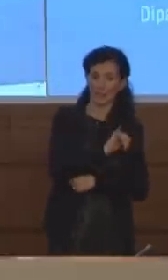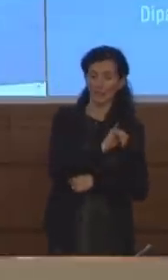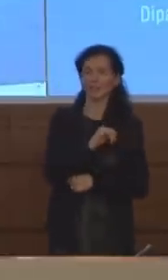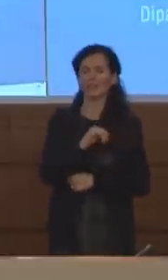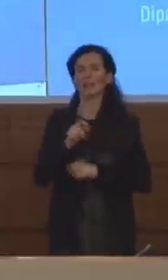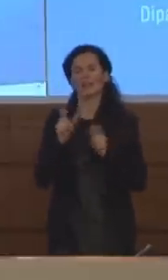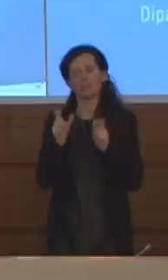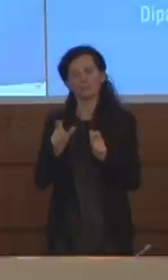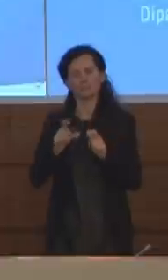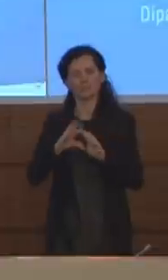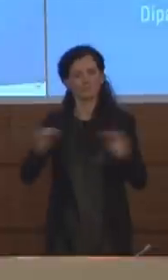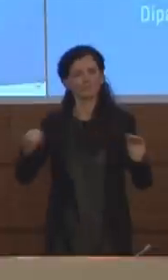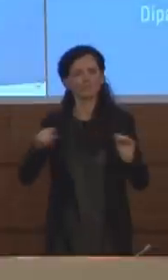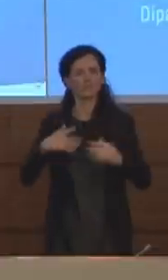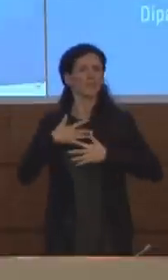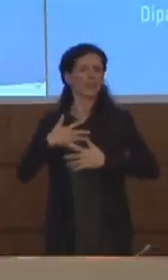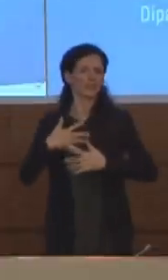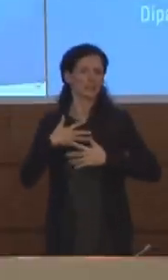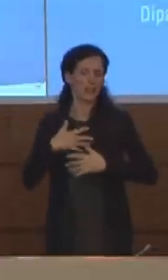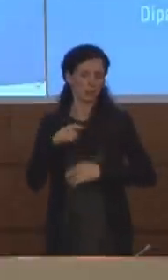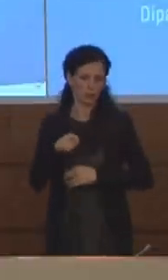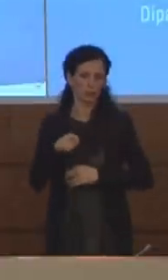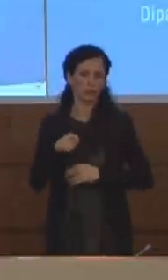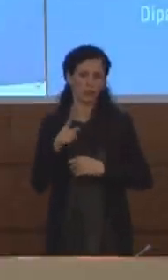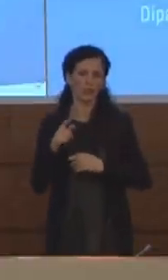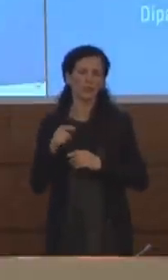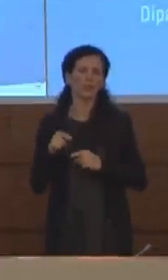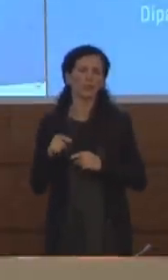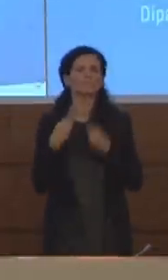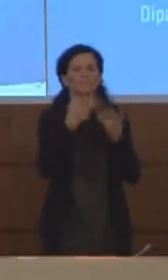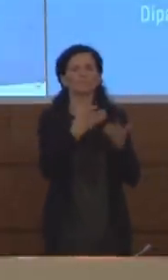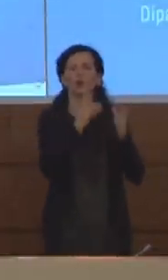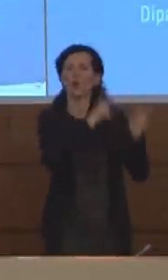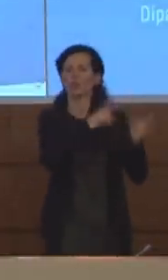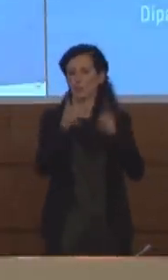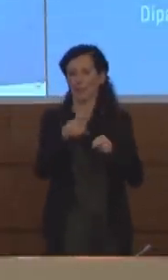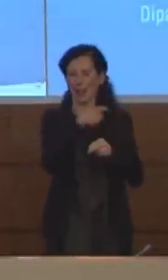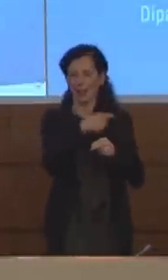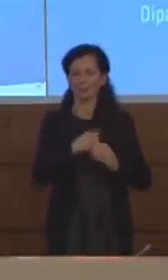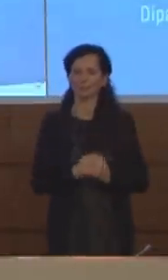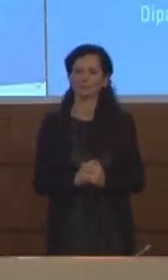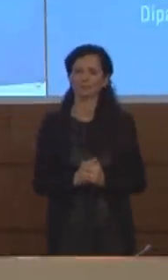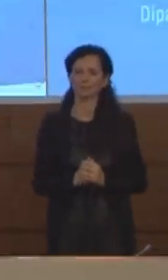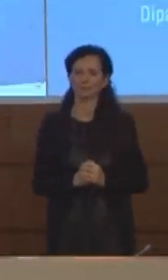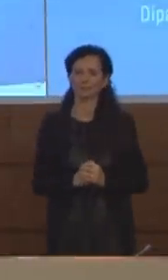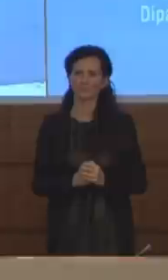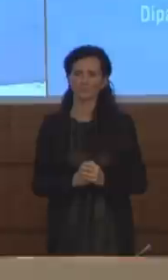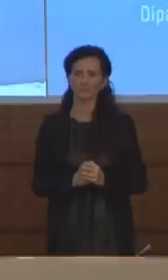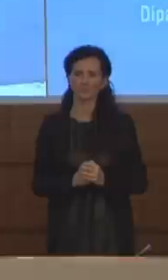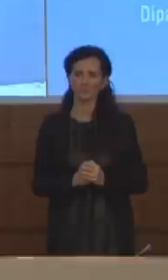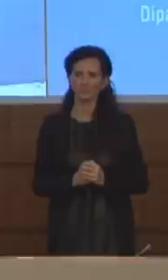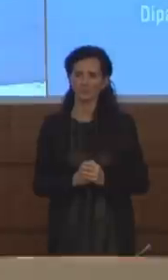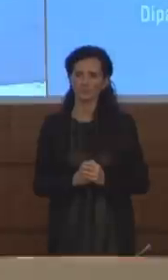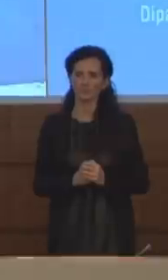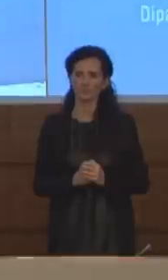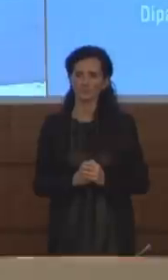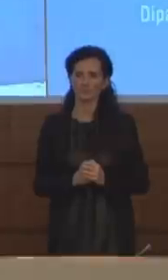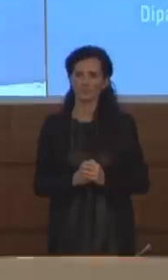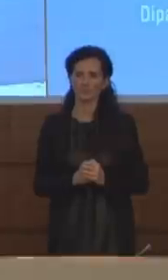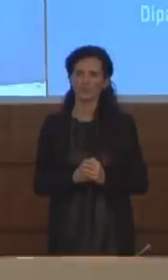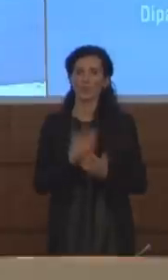ventilatori per le nostre strutture ospedaliere oggi altra notizia